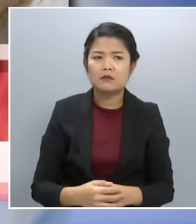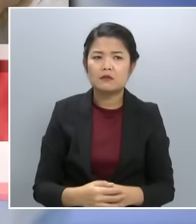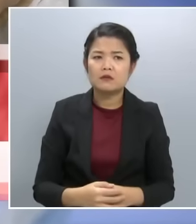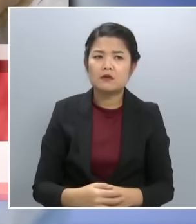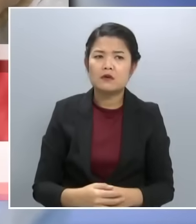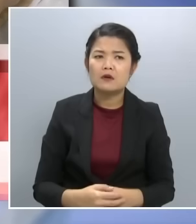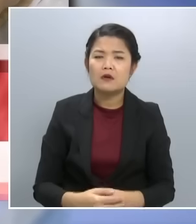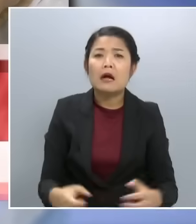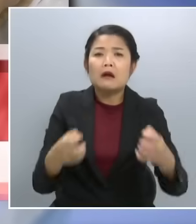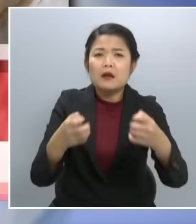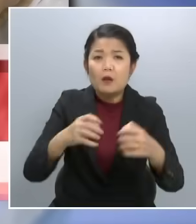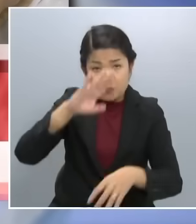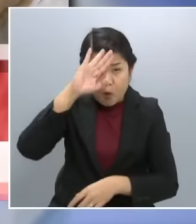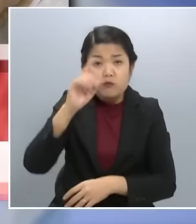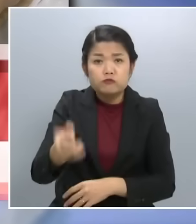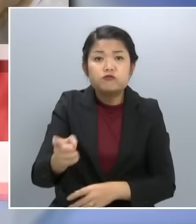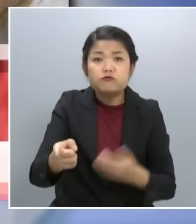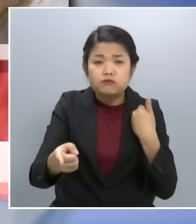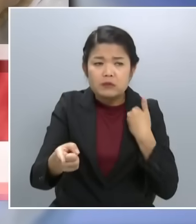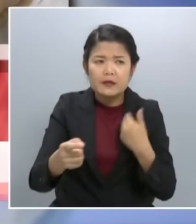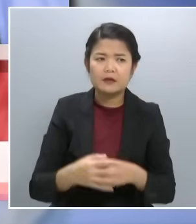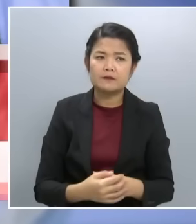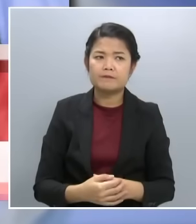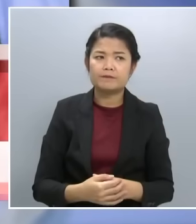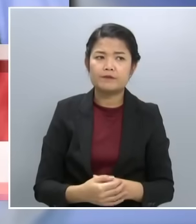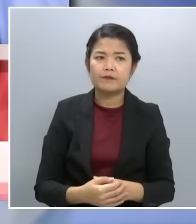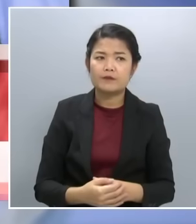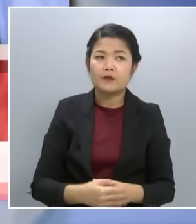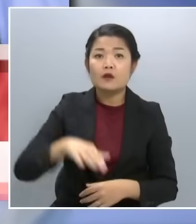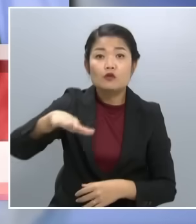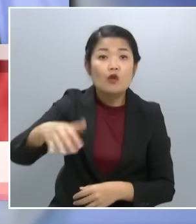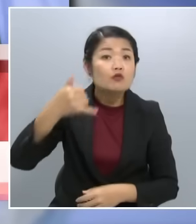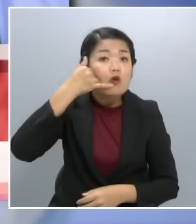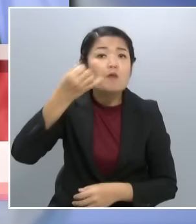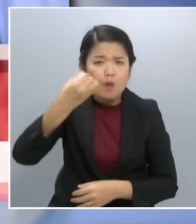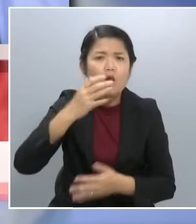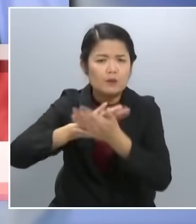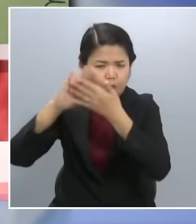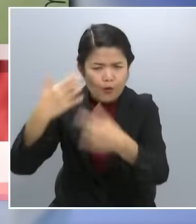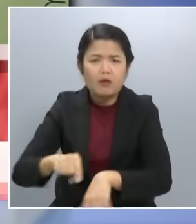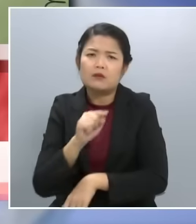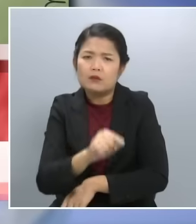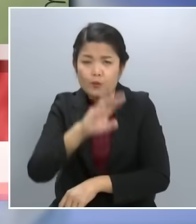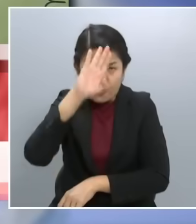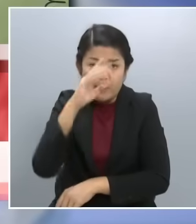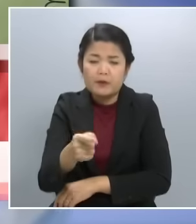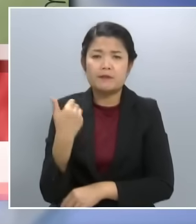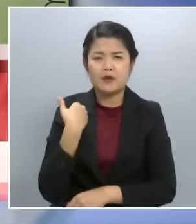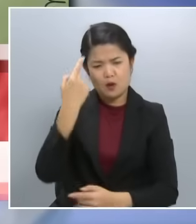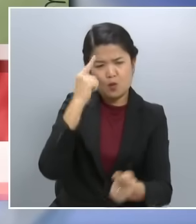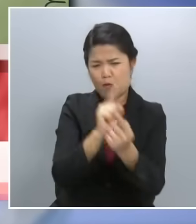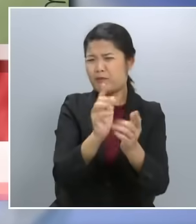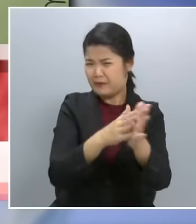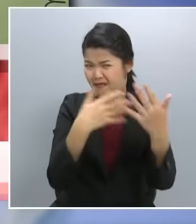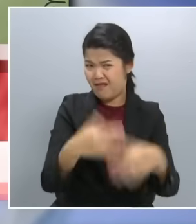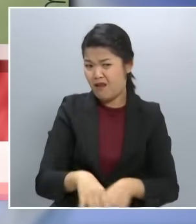แพรวชักแพวมีโรคประจำตัวคือน้องอ่ะโทรมาบอกพี่แล้วว่าแพวมีโรคประจำตัวบอกหนูเลยบอกพี่หนูรู้จักกับพี่แพวมานานนะ